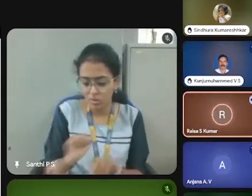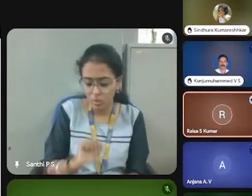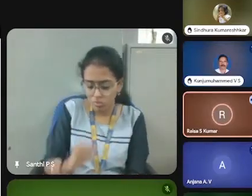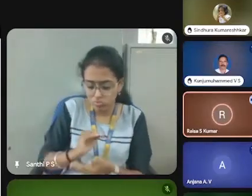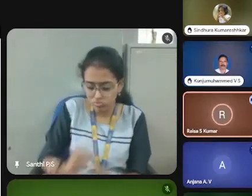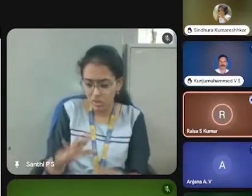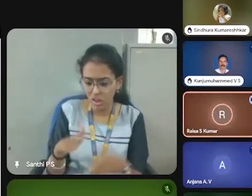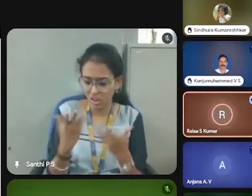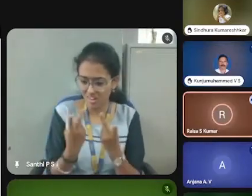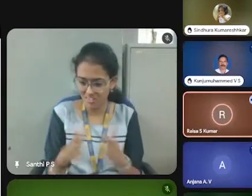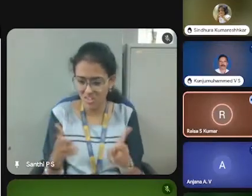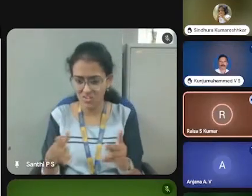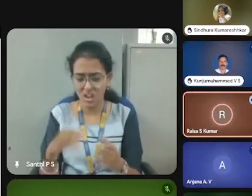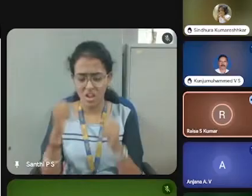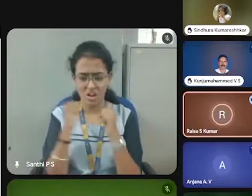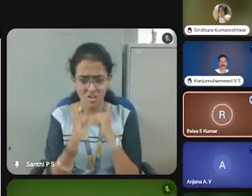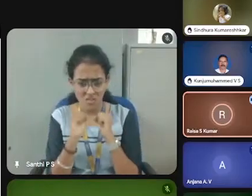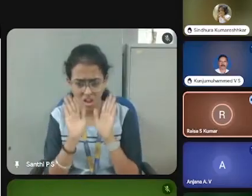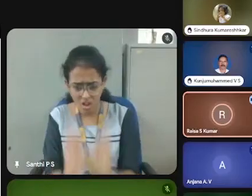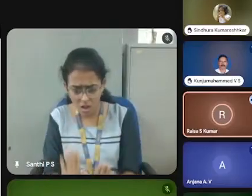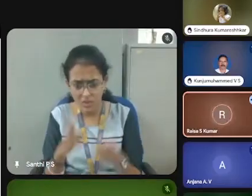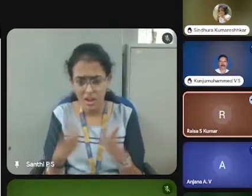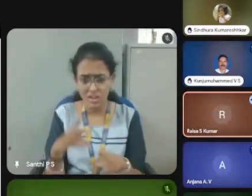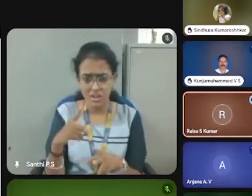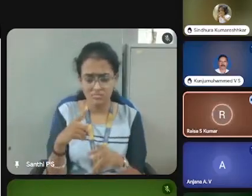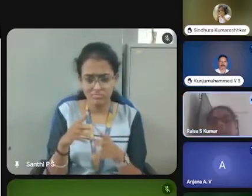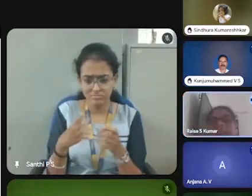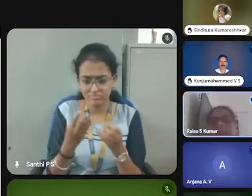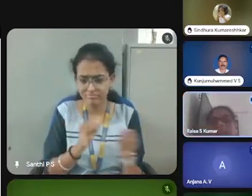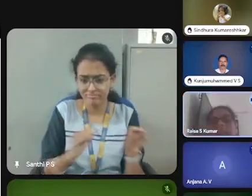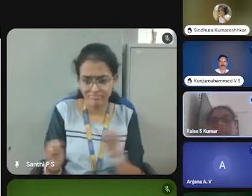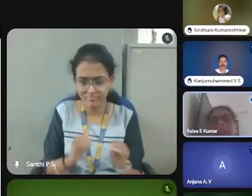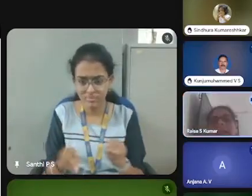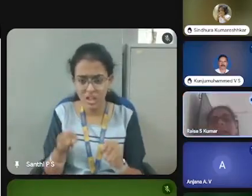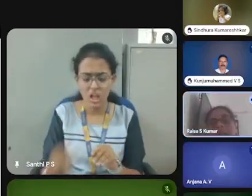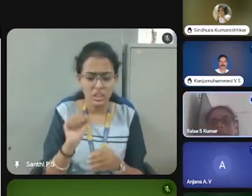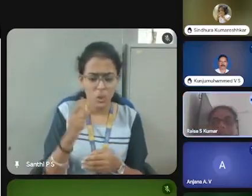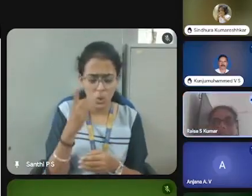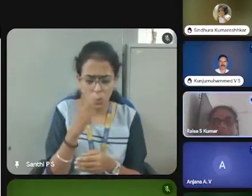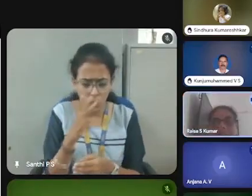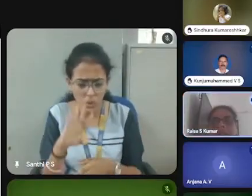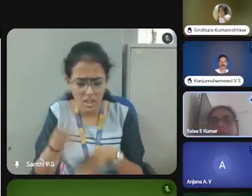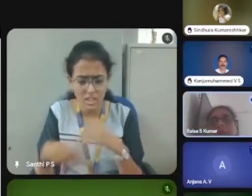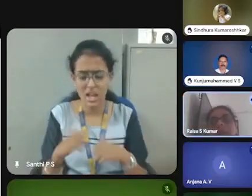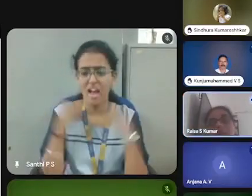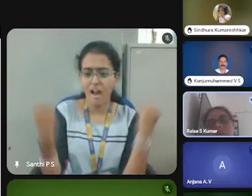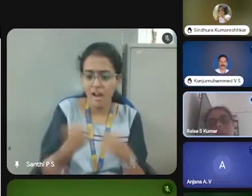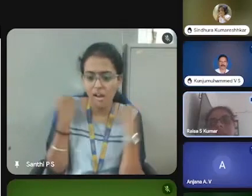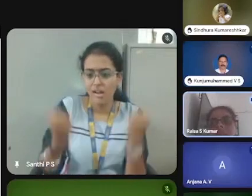വേറെന്തെങ്കിലും ബുദ്ധിമുട്ടുകളുണ്ടോ, നമ്മുടെ സെൻസറി പ്രോസസ്സിങ് എങ്ങനെയുണ്ട്, കോർഡിനേഷൻ, അതിനനുസരിച്ചിട്ടുള്ള ആക്ടിവിറ്റീസ്, അതായത്